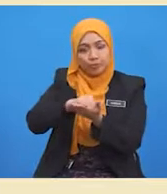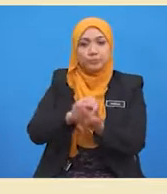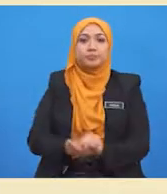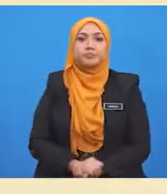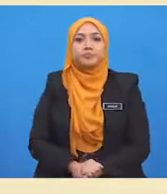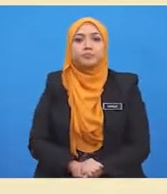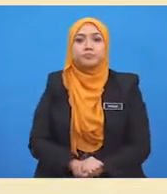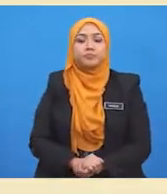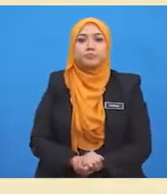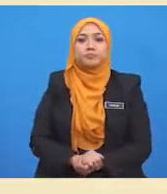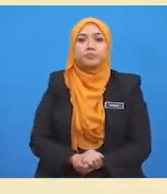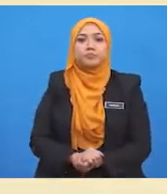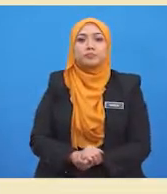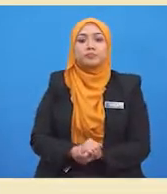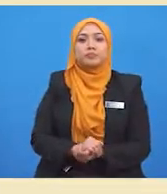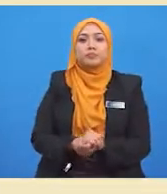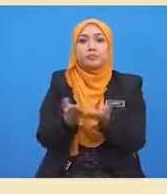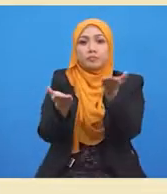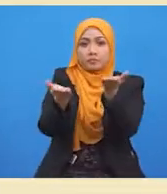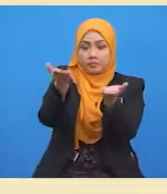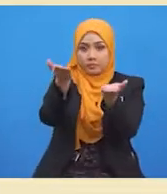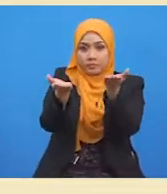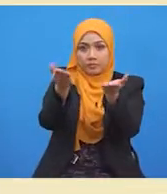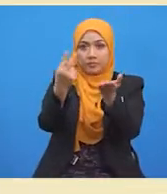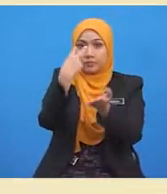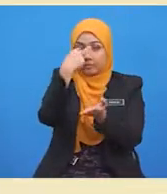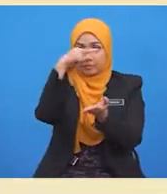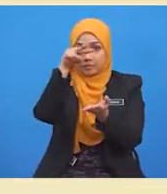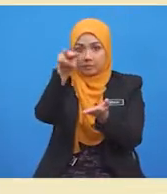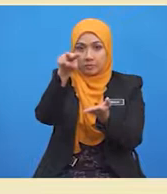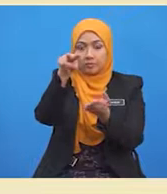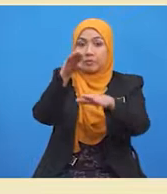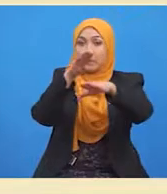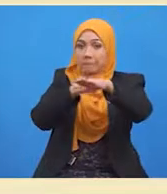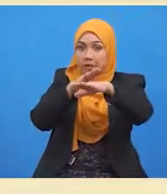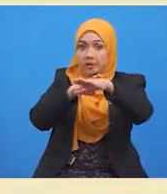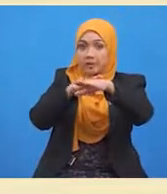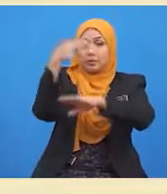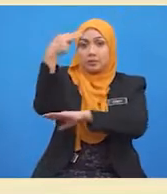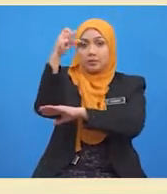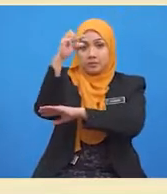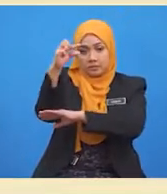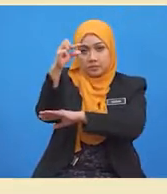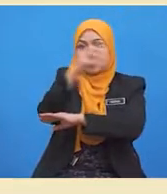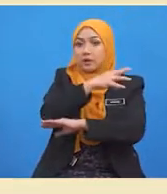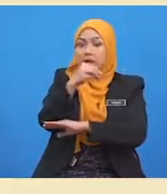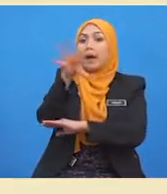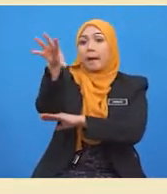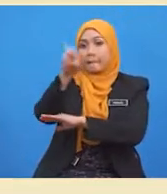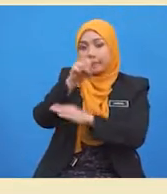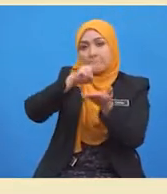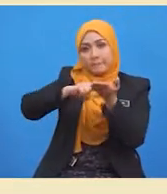Hai Laras kan kedudukan matte Fajar Meniskus Mercury dan ambil